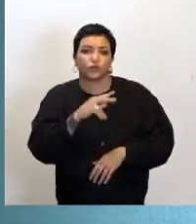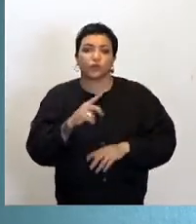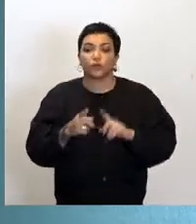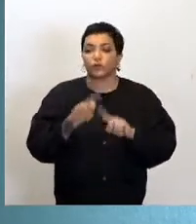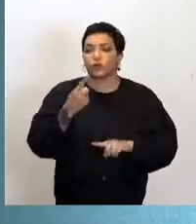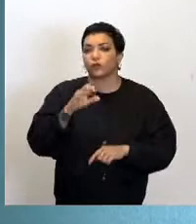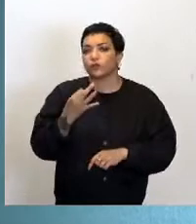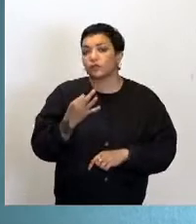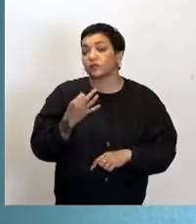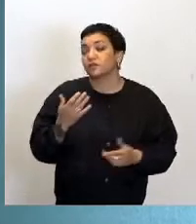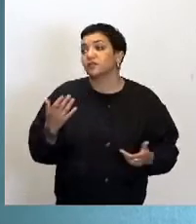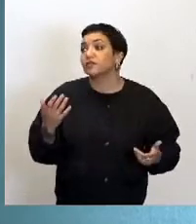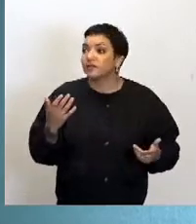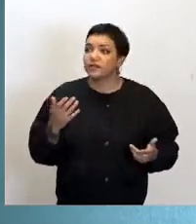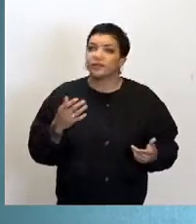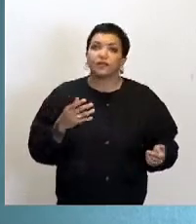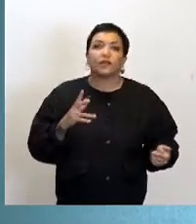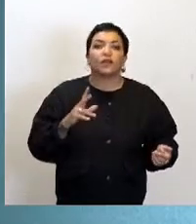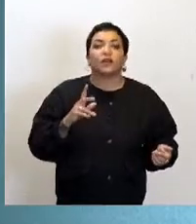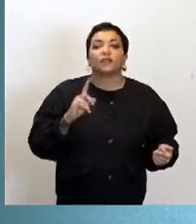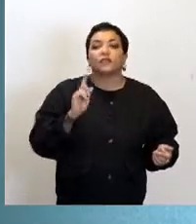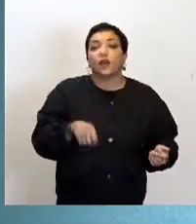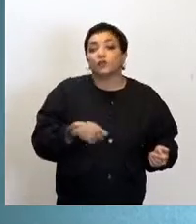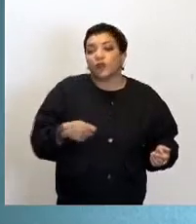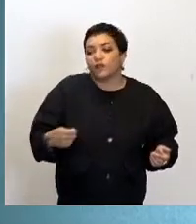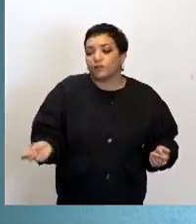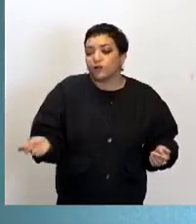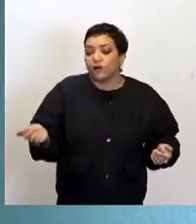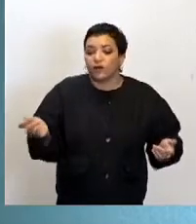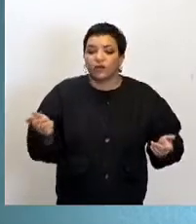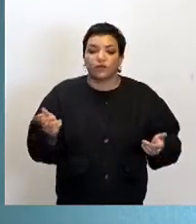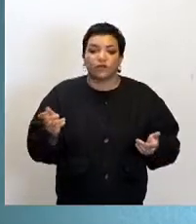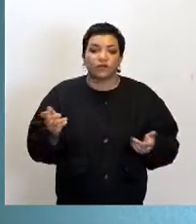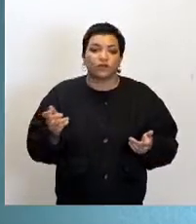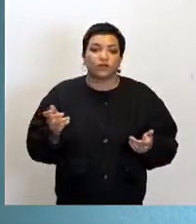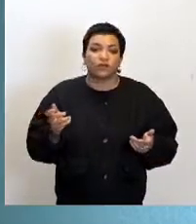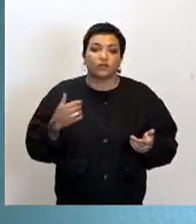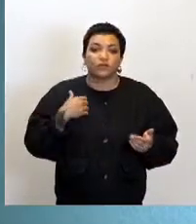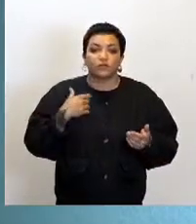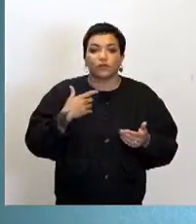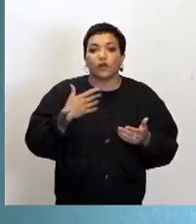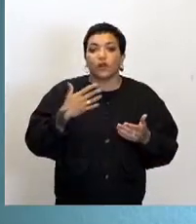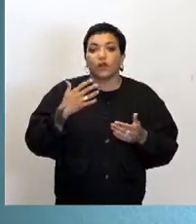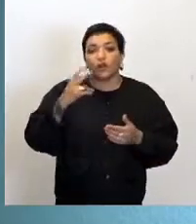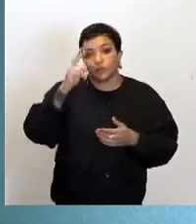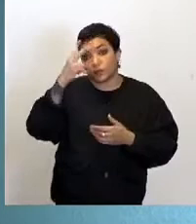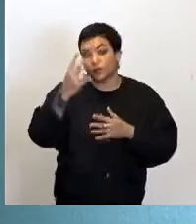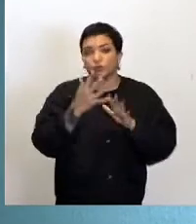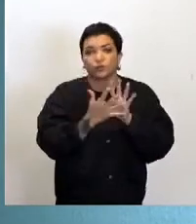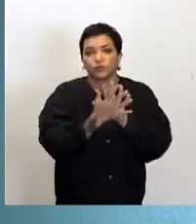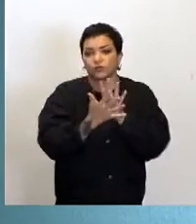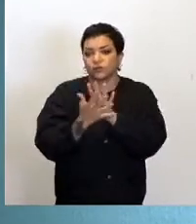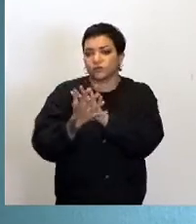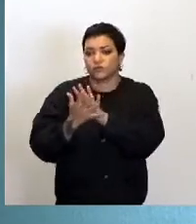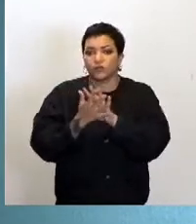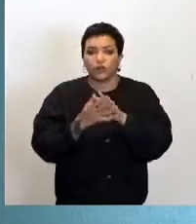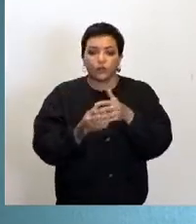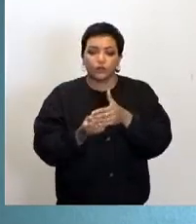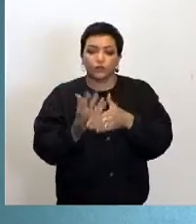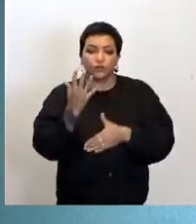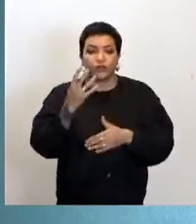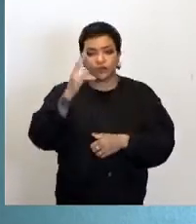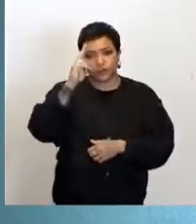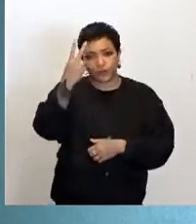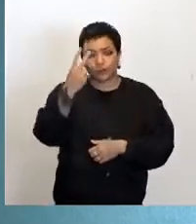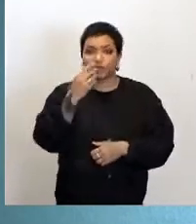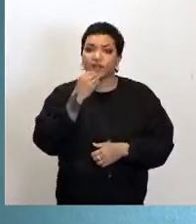a naturellement, enfin en tout cas pour celles et ceux que moi j'ai l'habitude de fréquenter, pris de nouvelles habitudes alimentaires.